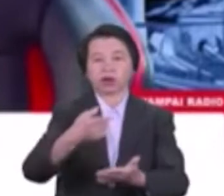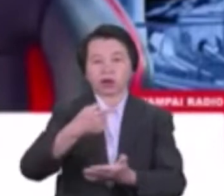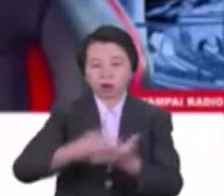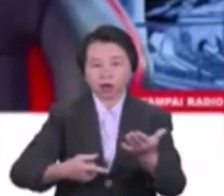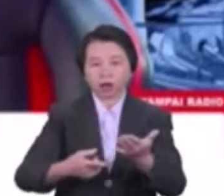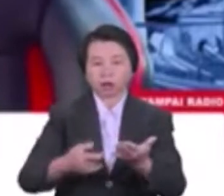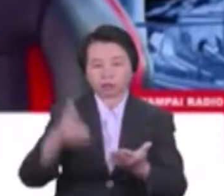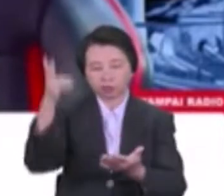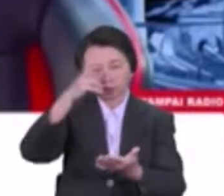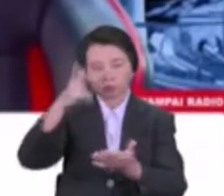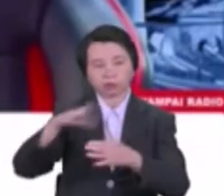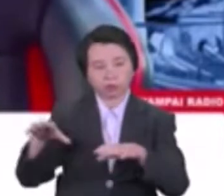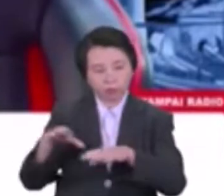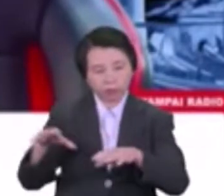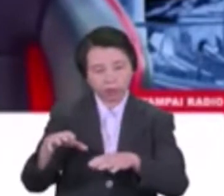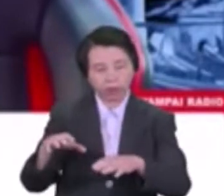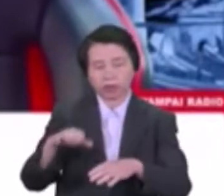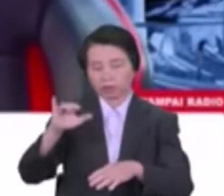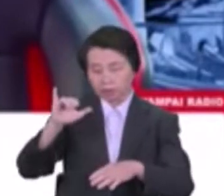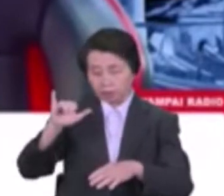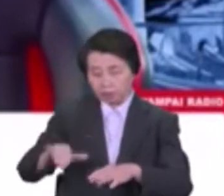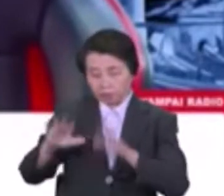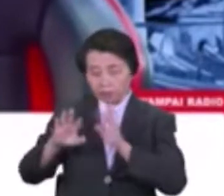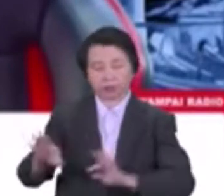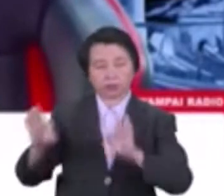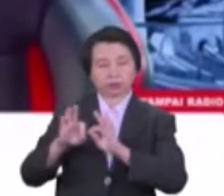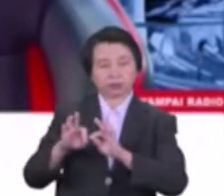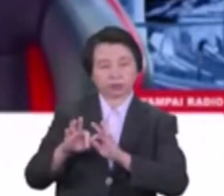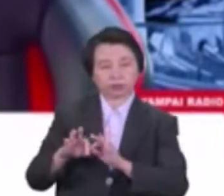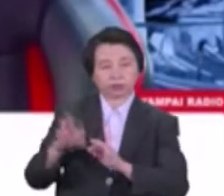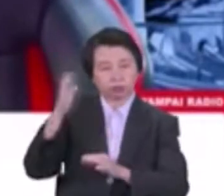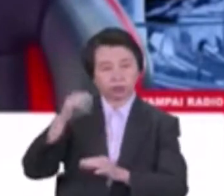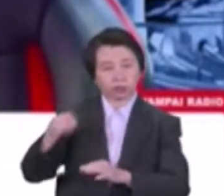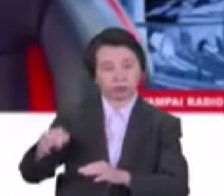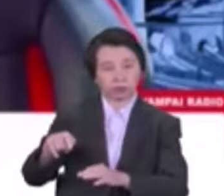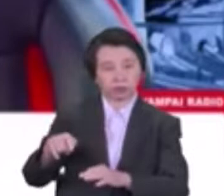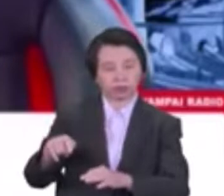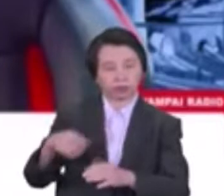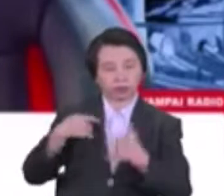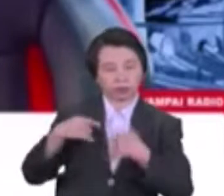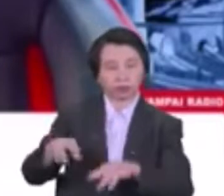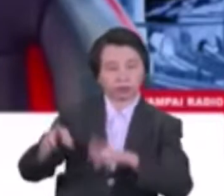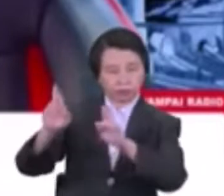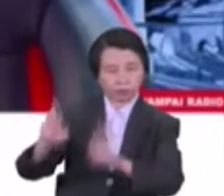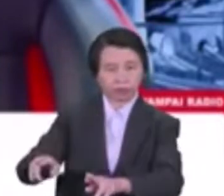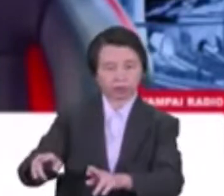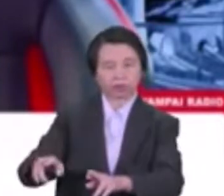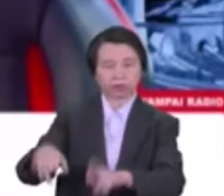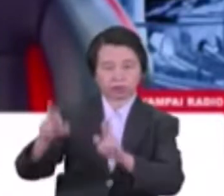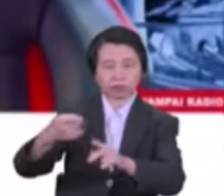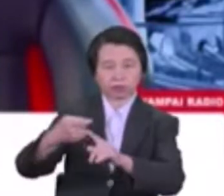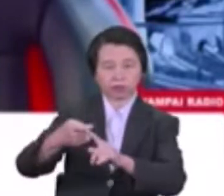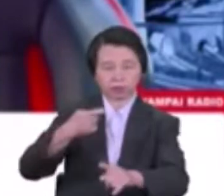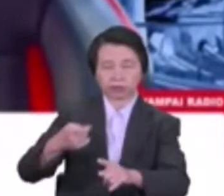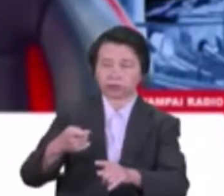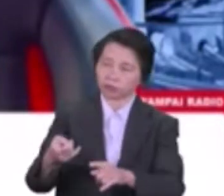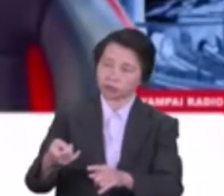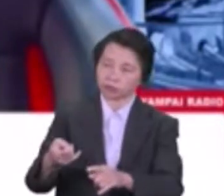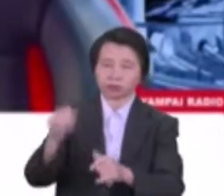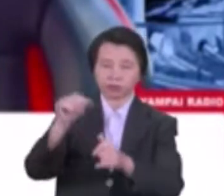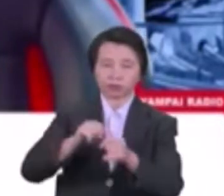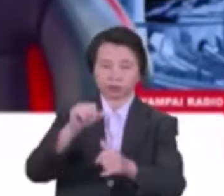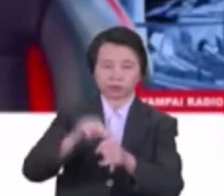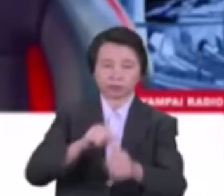telah kejayaan-kejayaan buat, dan lebih penting lagi ni gapo dia ada untuk kia rakyat dari sudut